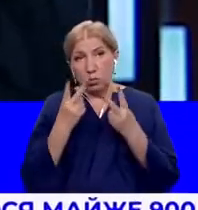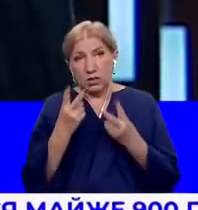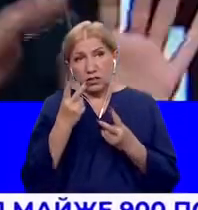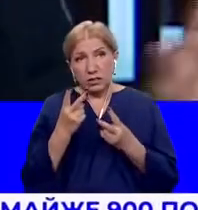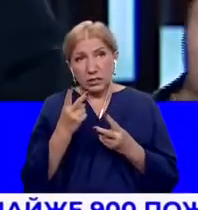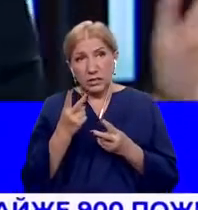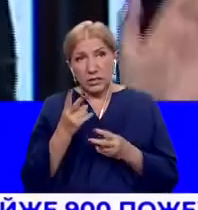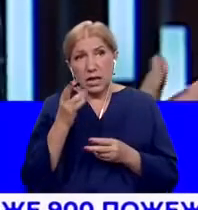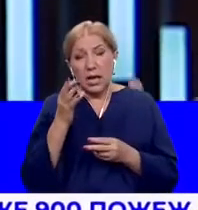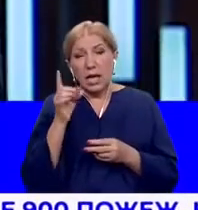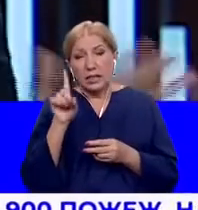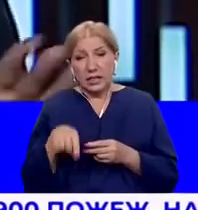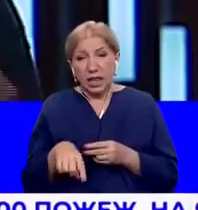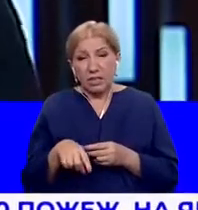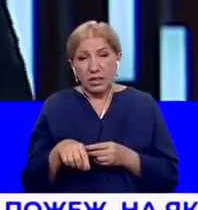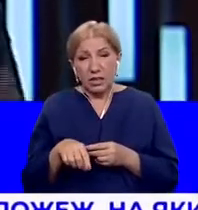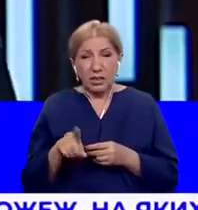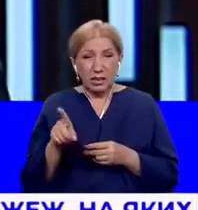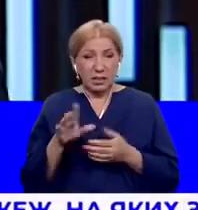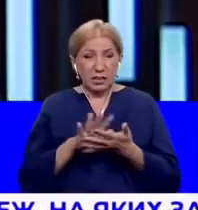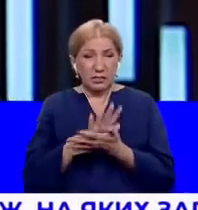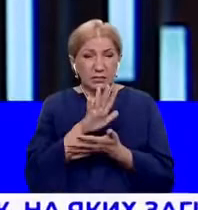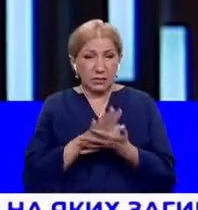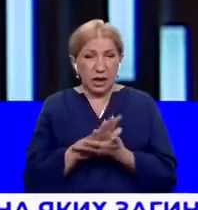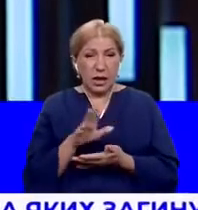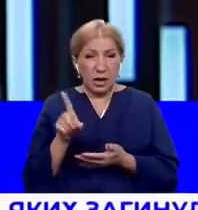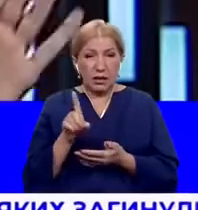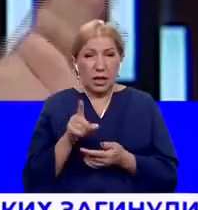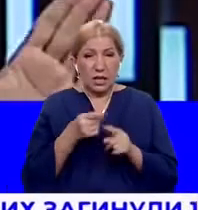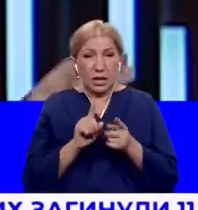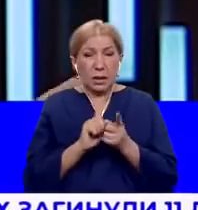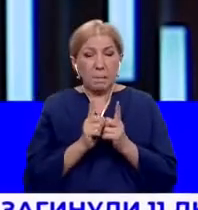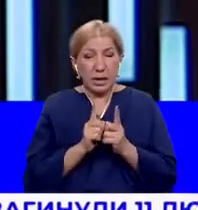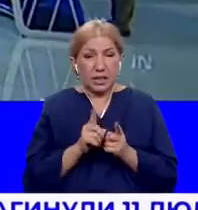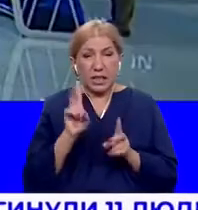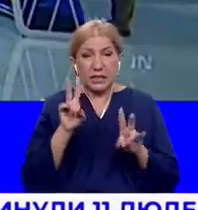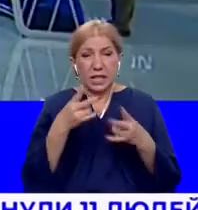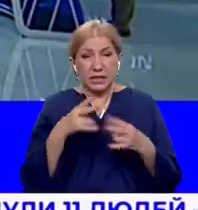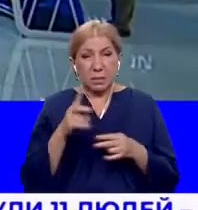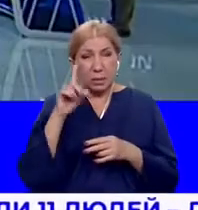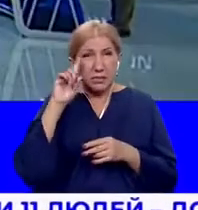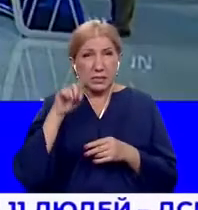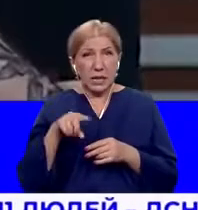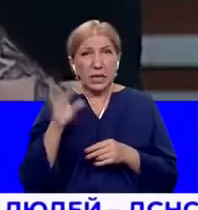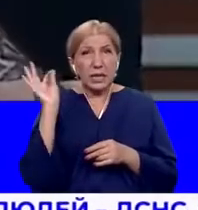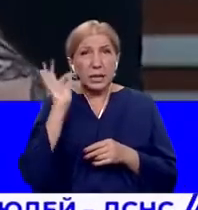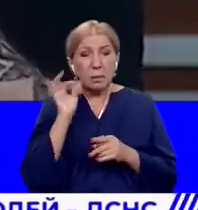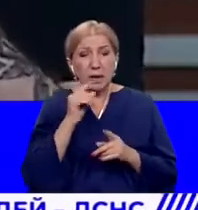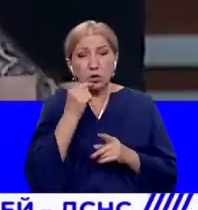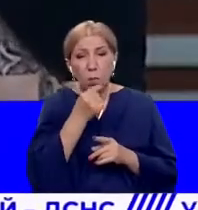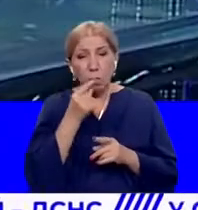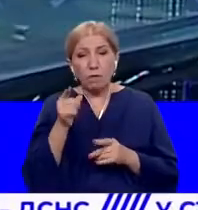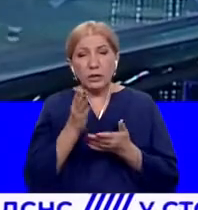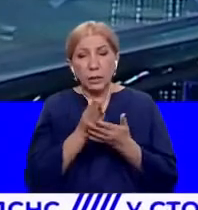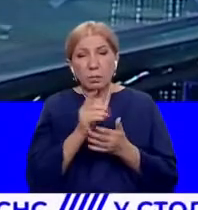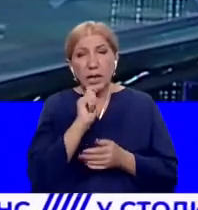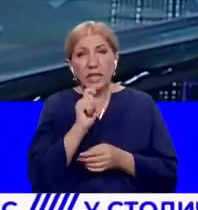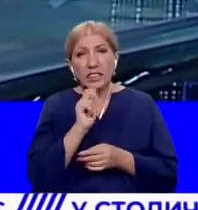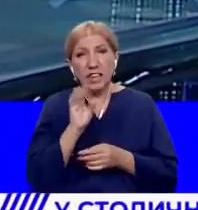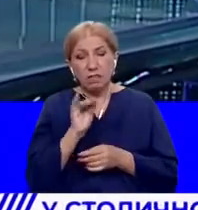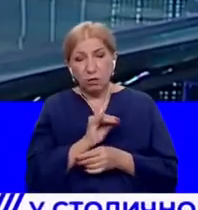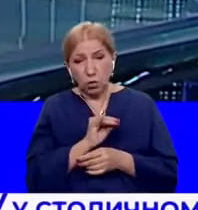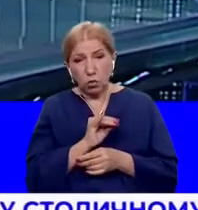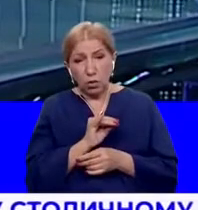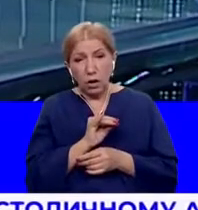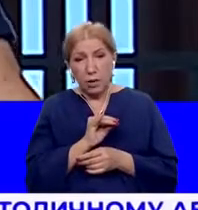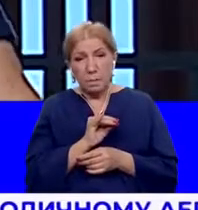ну, принаймні, навіть Deutsche Welle, там, да, яке перекладено, навіть не треба знати німецькою мовою, там є інтерв'ю, в тому